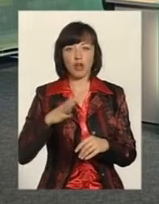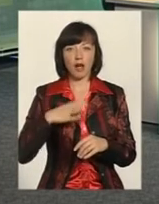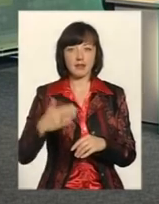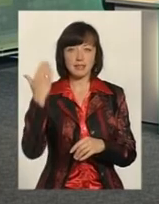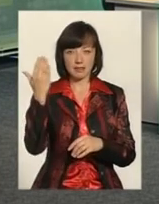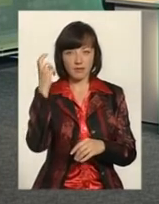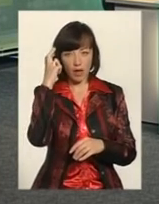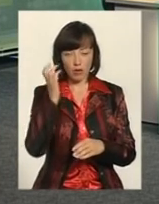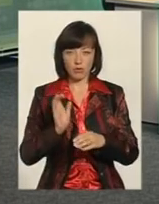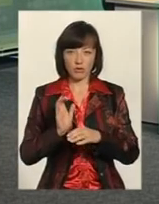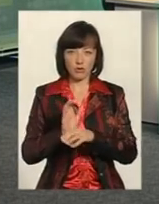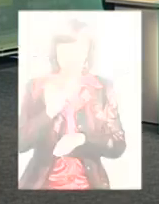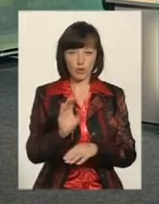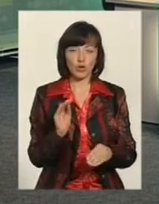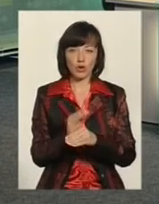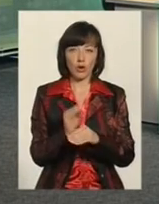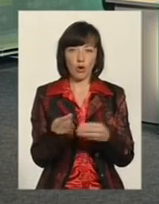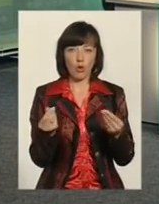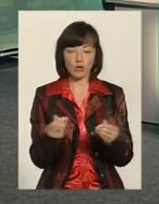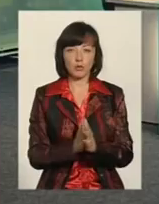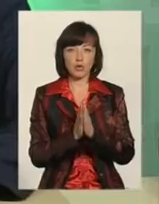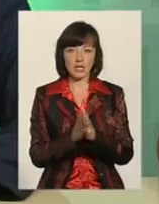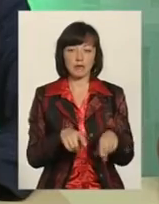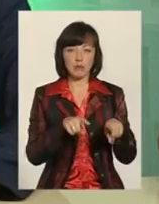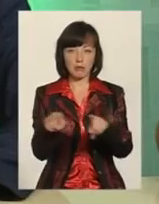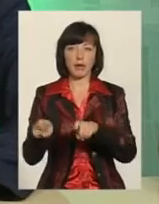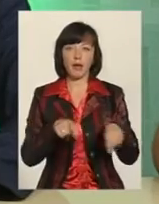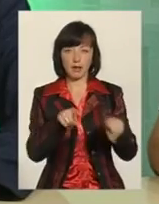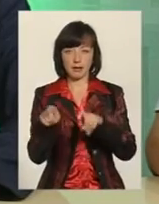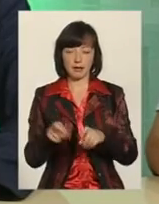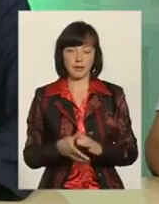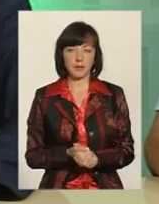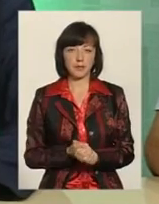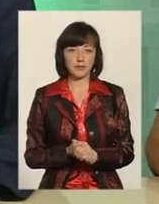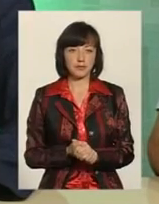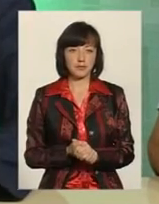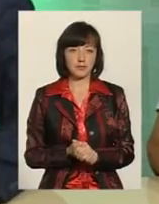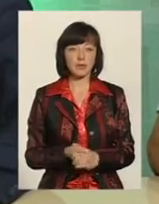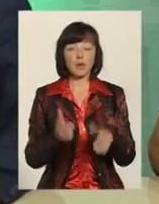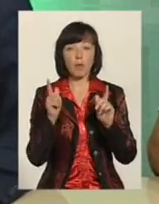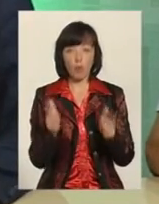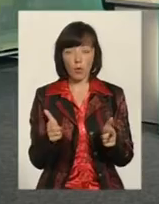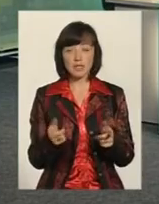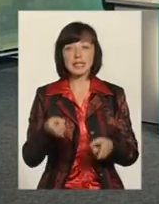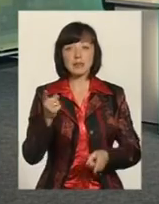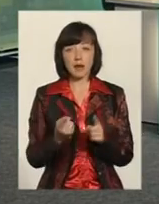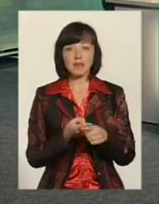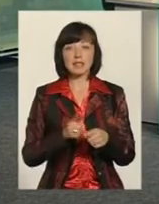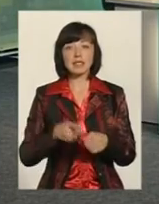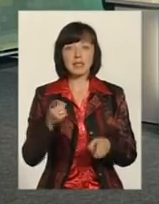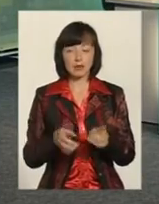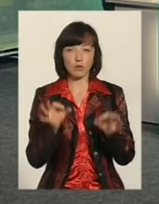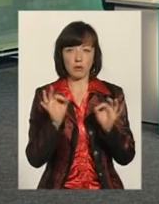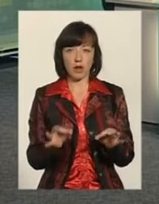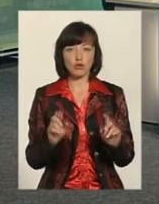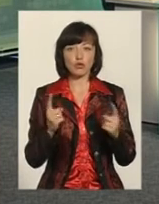наприклад, якихось там коштів, просити, бігати і всього такого. Ну, погодьтеся, що насправді це ж дійсно правда.